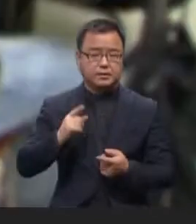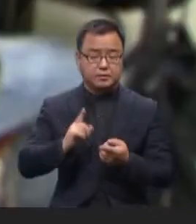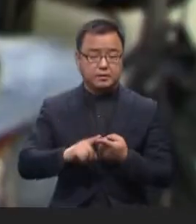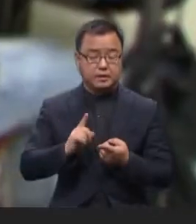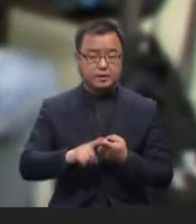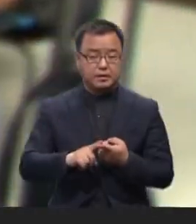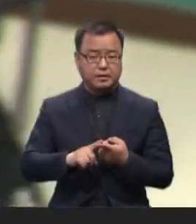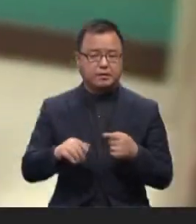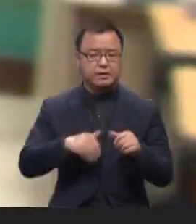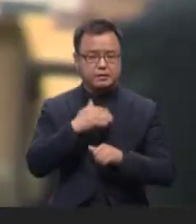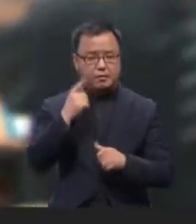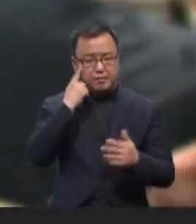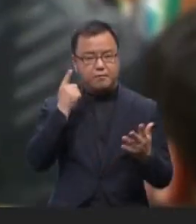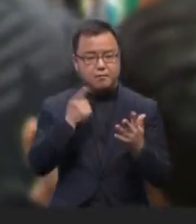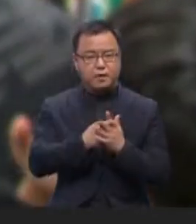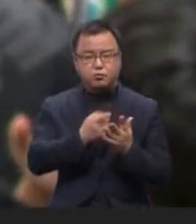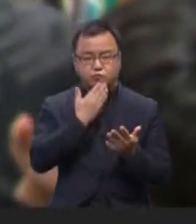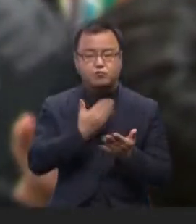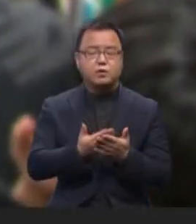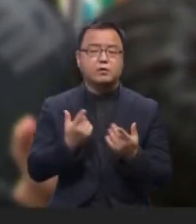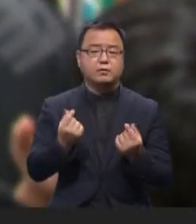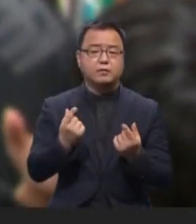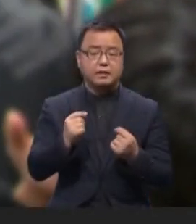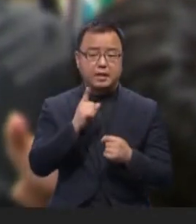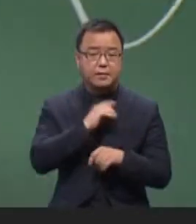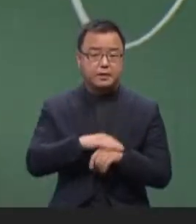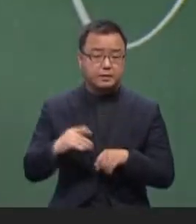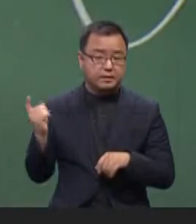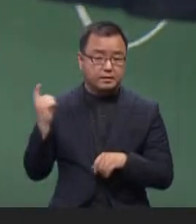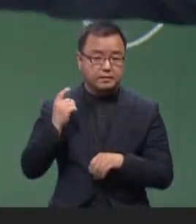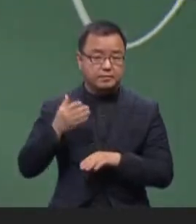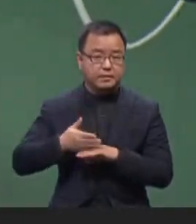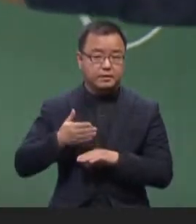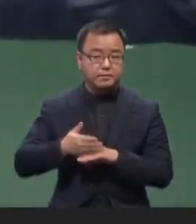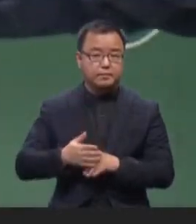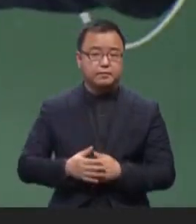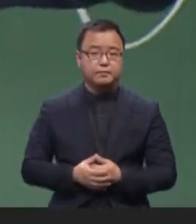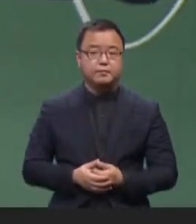파악하는 게 중요할 것 같다는 생각이 듭니다. 네, 오늘 말씀 잘 들었습니다. 고맙습니다. 예, 감사합니다.